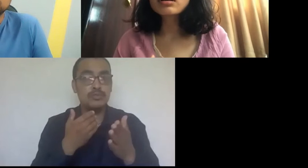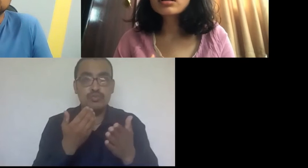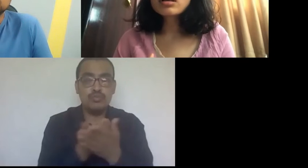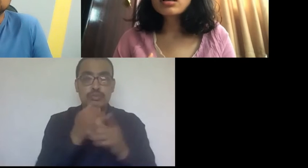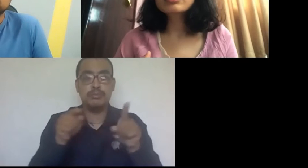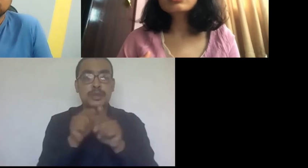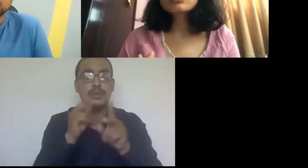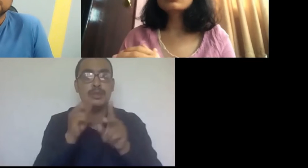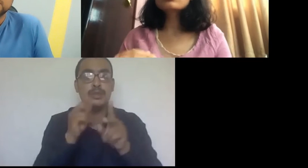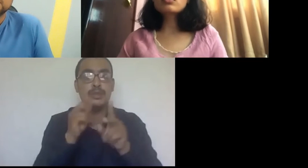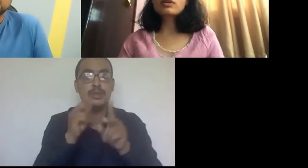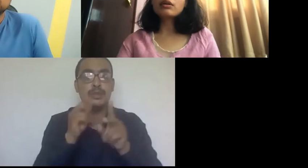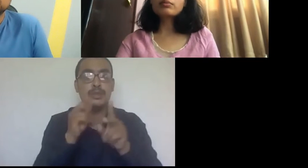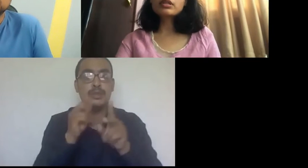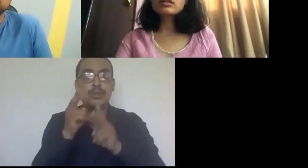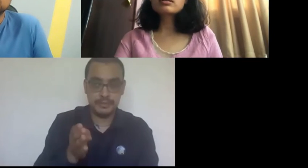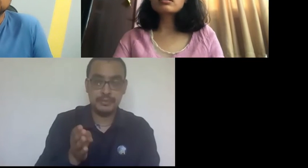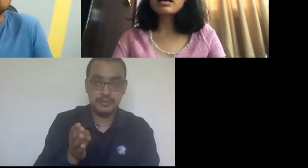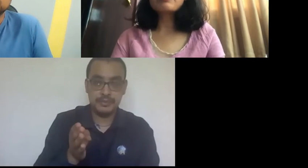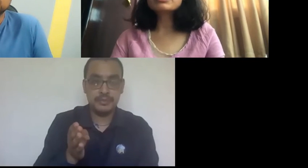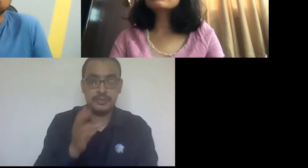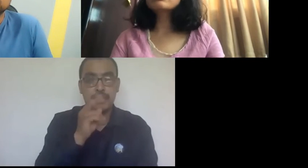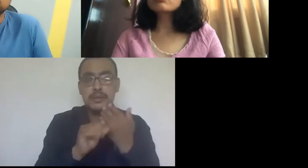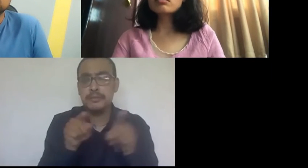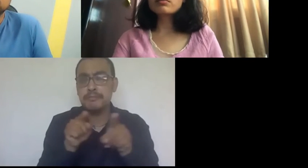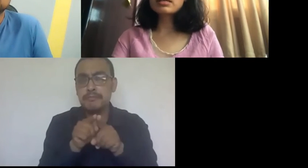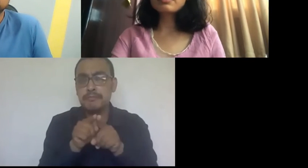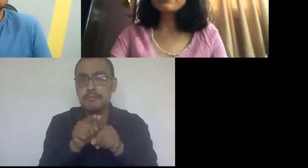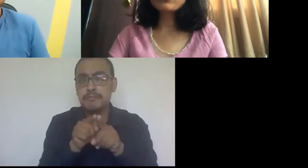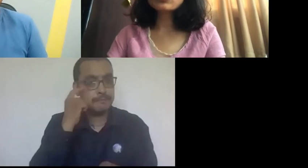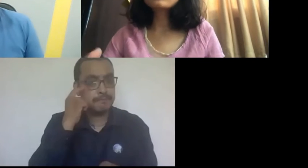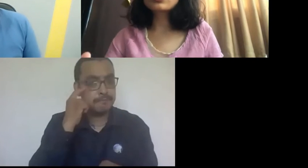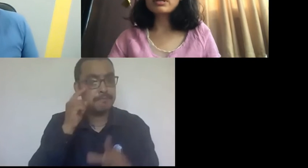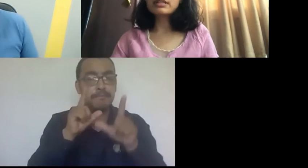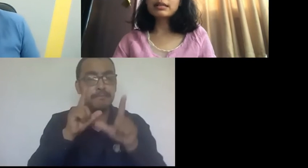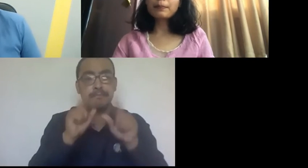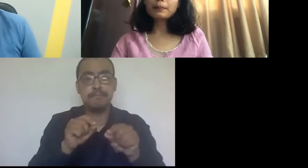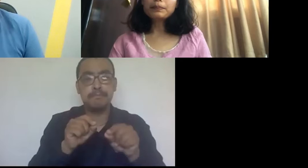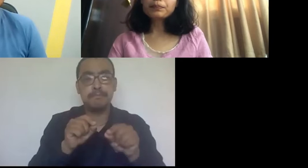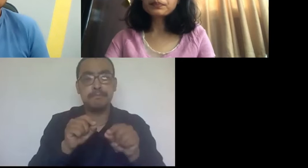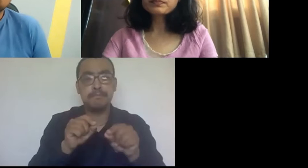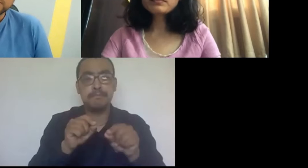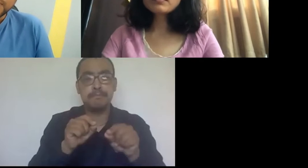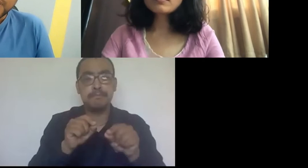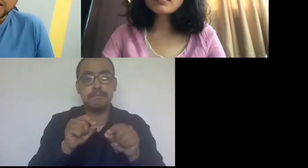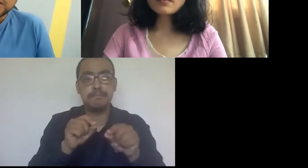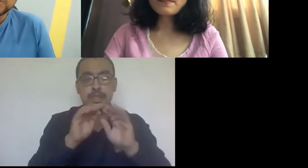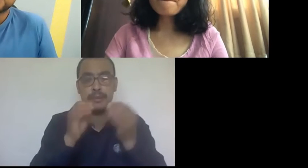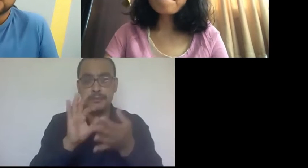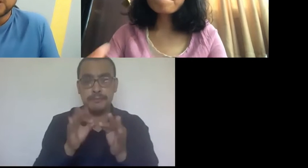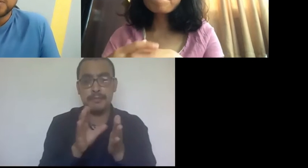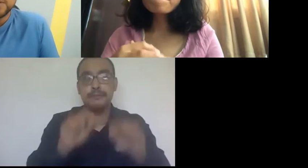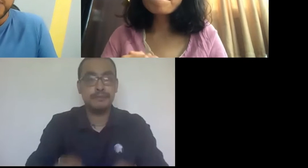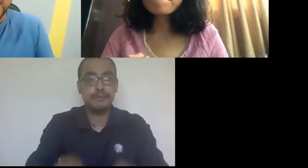पनि छ होइन. सो त्यस्तो कुराहरू पनि हामीले चाहिँ देख्न सक्छौँ कि यसमा थ्रु सोसियल मिडिया चाहिँ. हुन